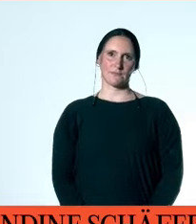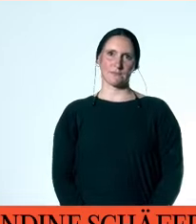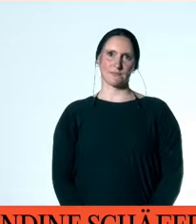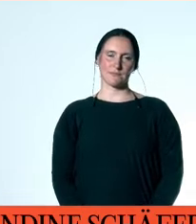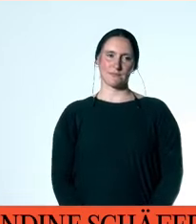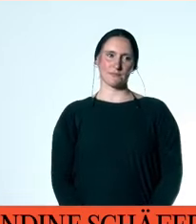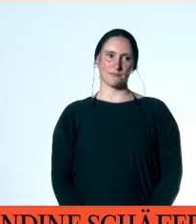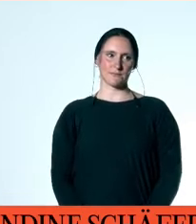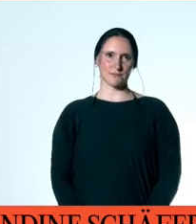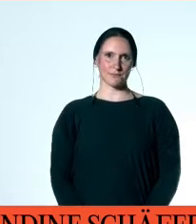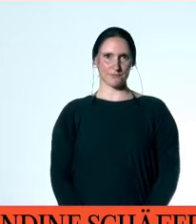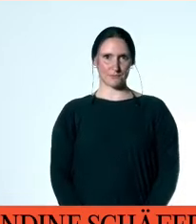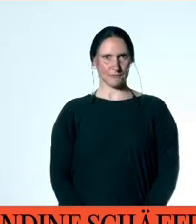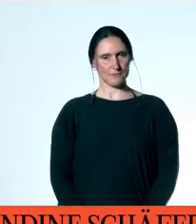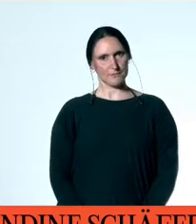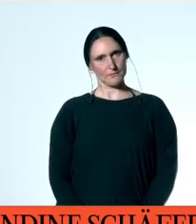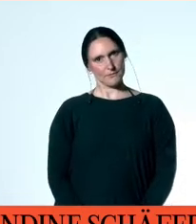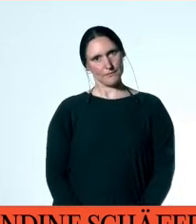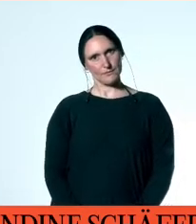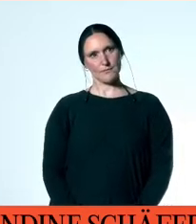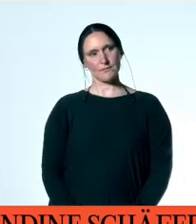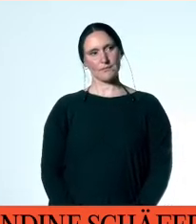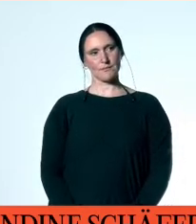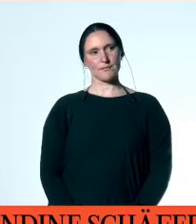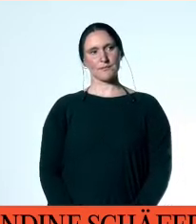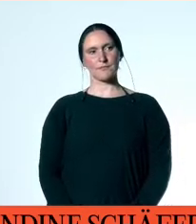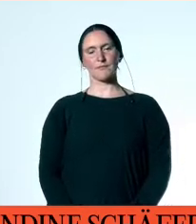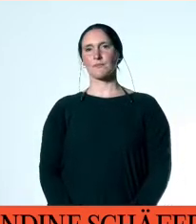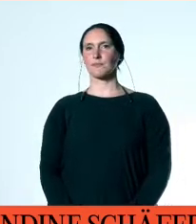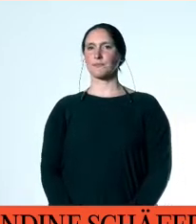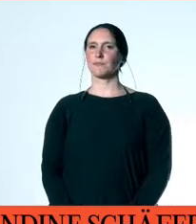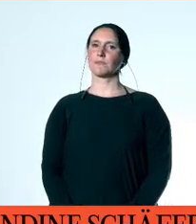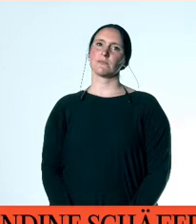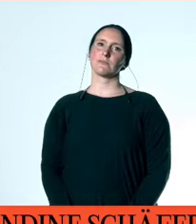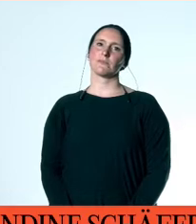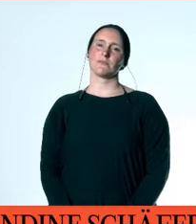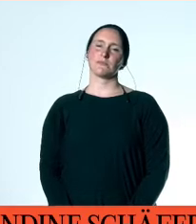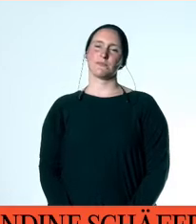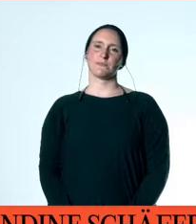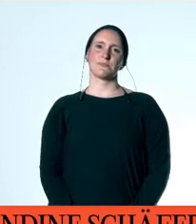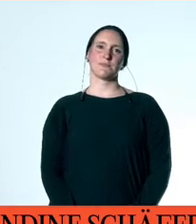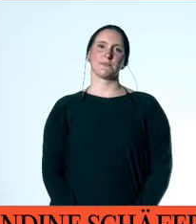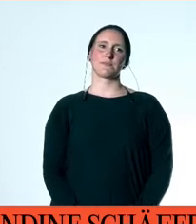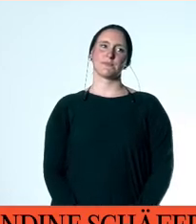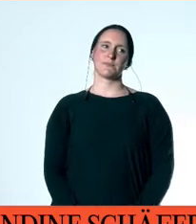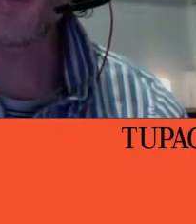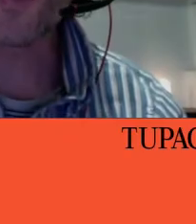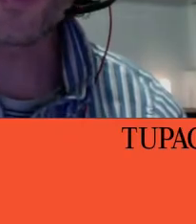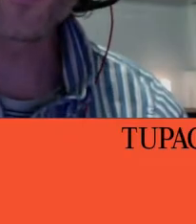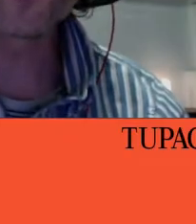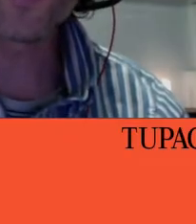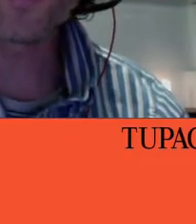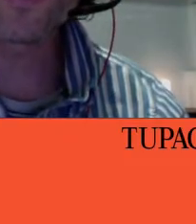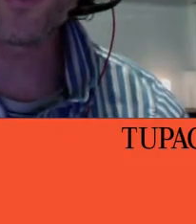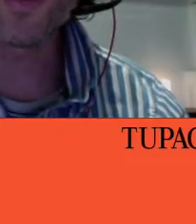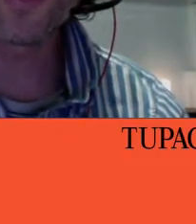Marea. Wir sind zusammen und das ist für uns der Schlüssel. Nur so kann es vorangehen. During